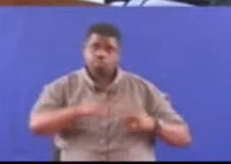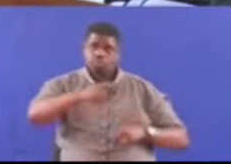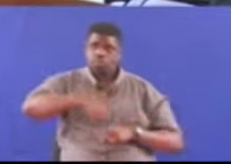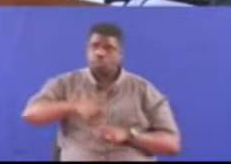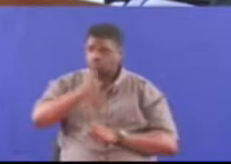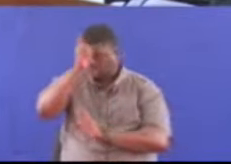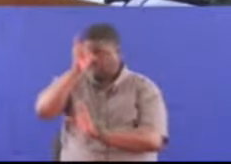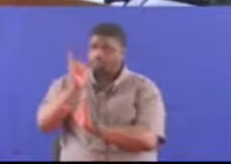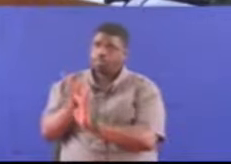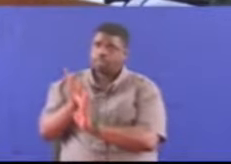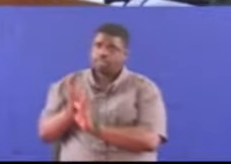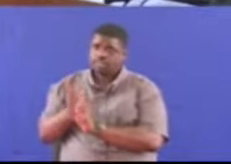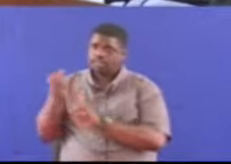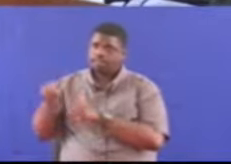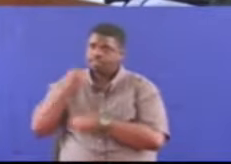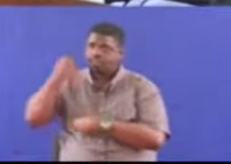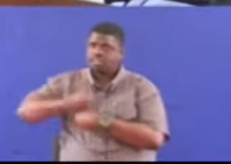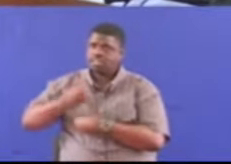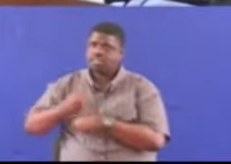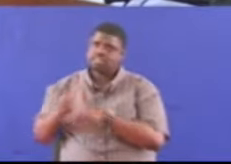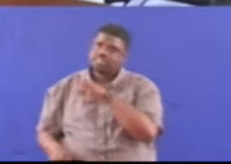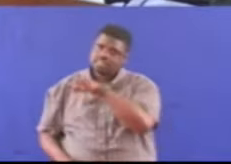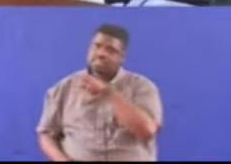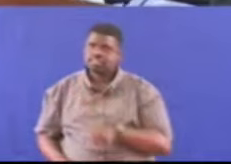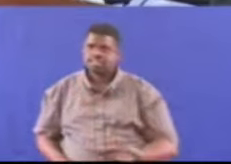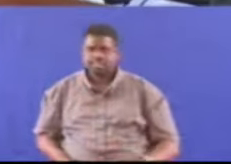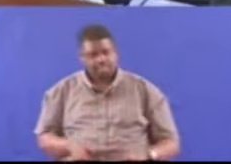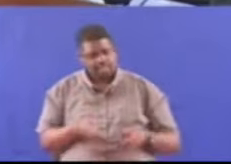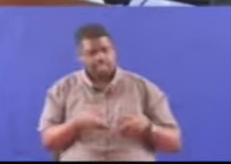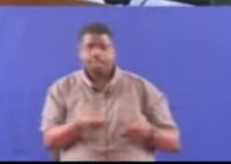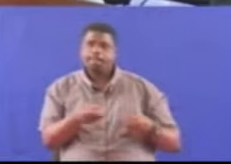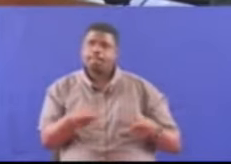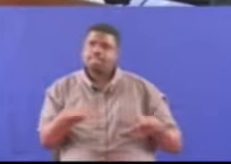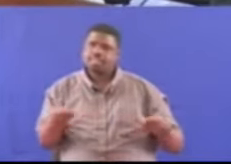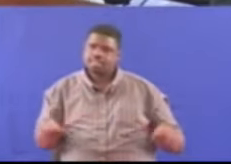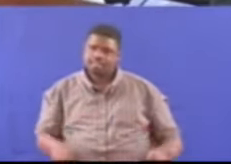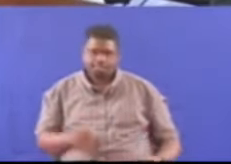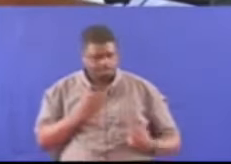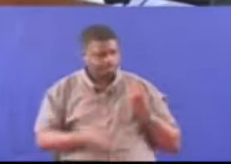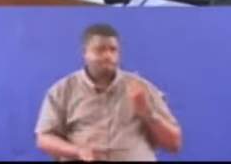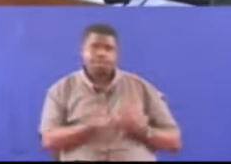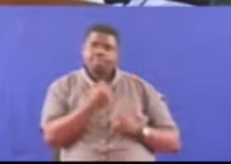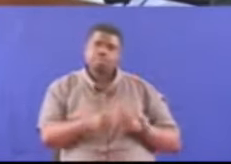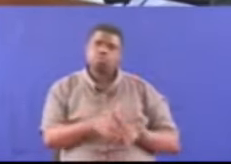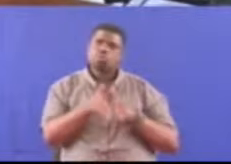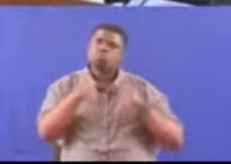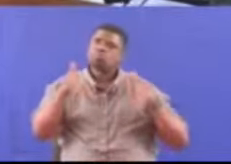kidiplomasia yamefanya kazi hii iwe nyepesi na iwe na mafanikio makubwa.